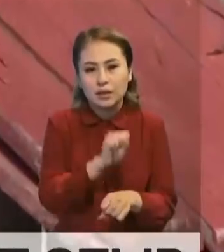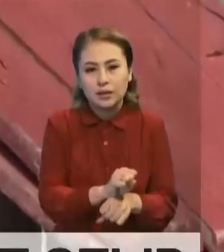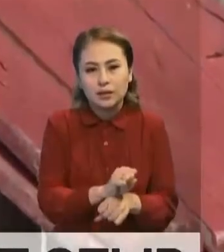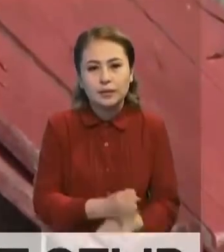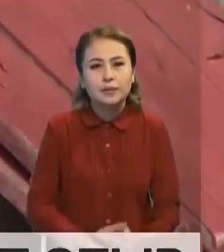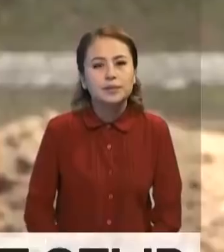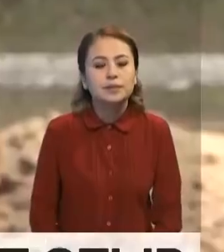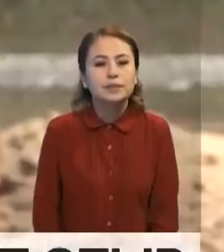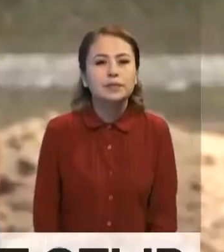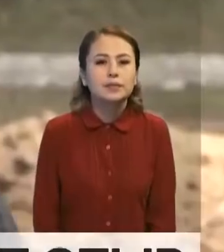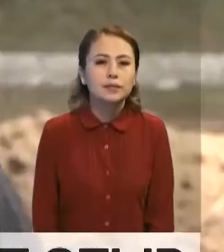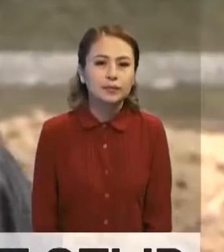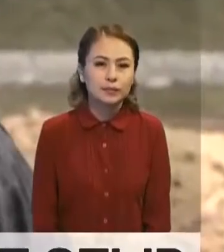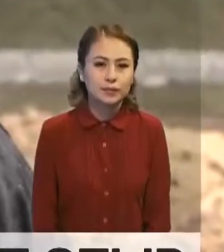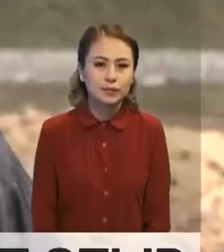айтады.